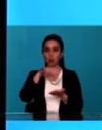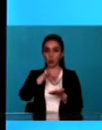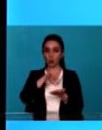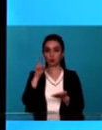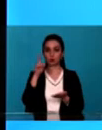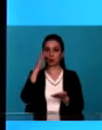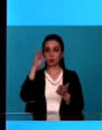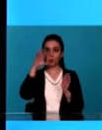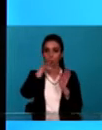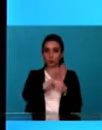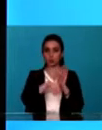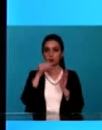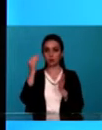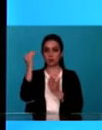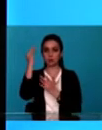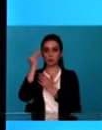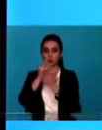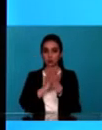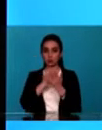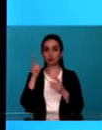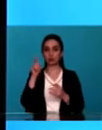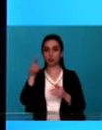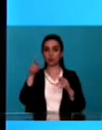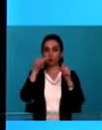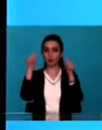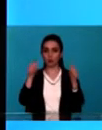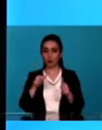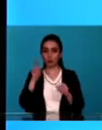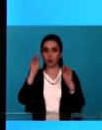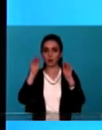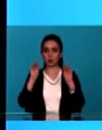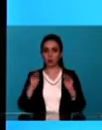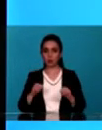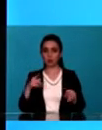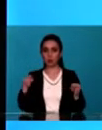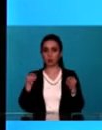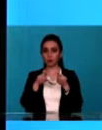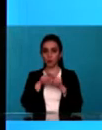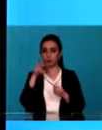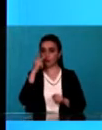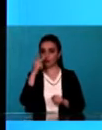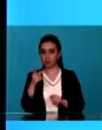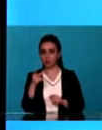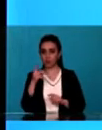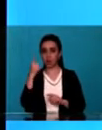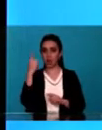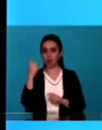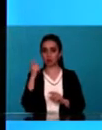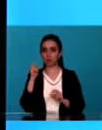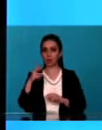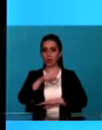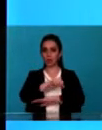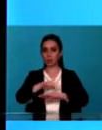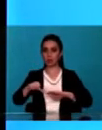списка. В чем его и преимущество? То есть на форме мы его располагаем вот так вот в виде одной как бы